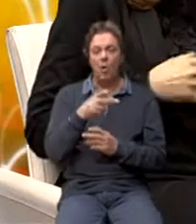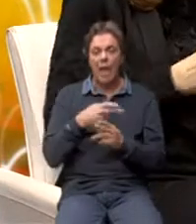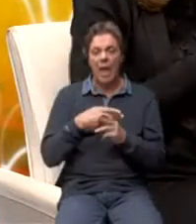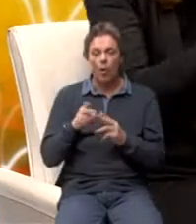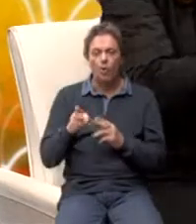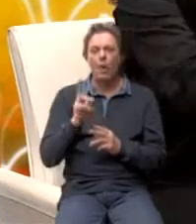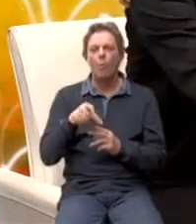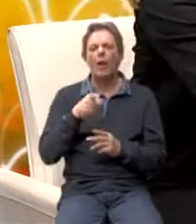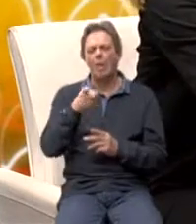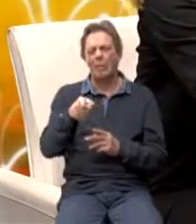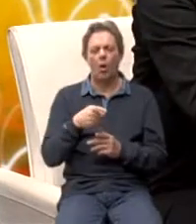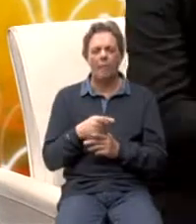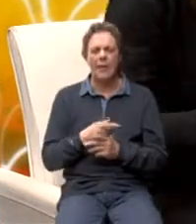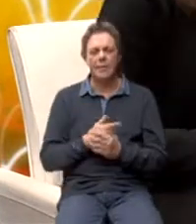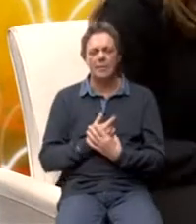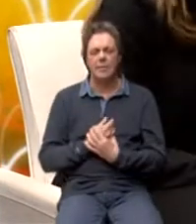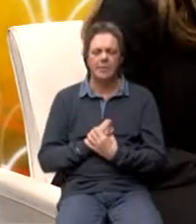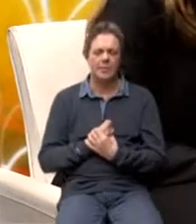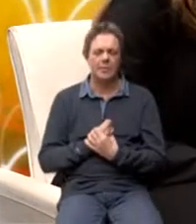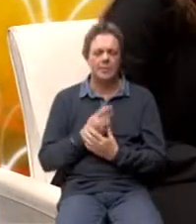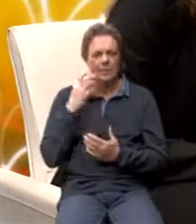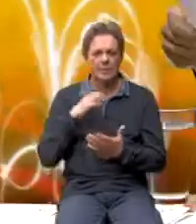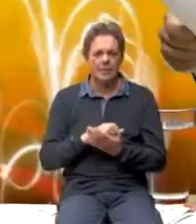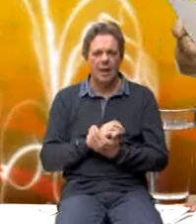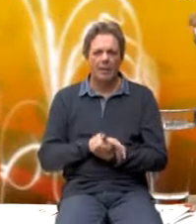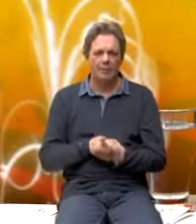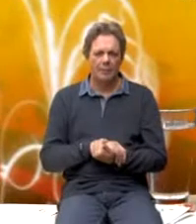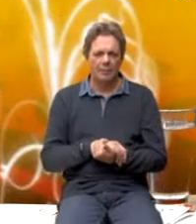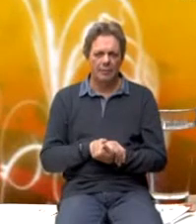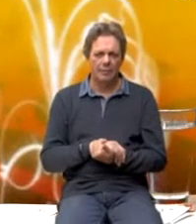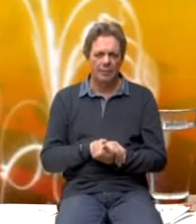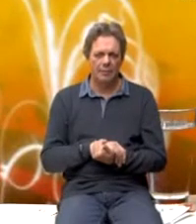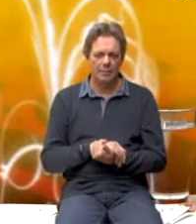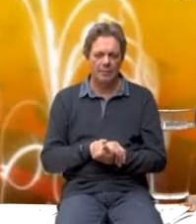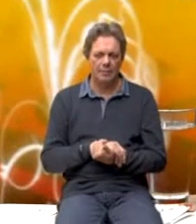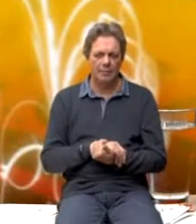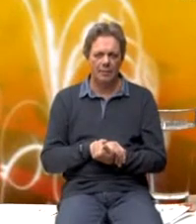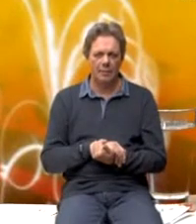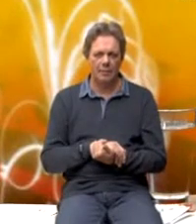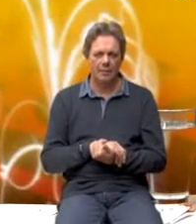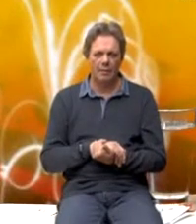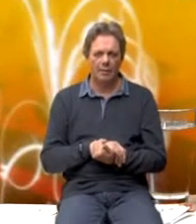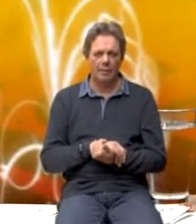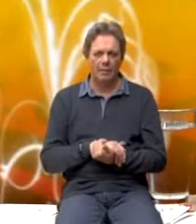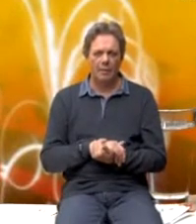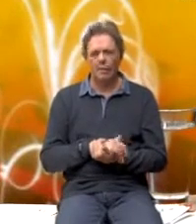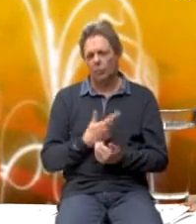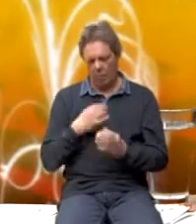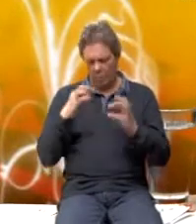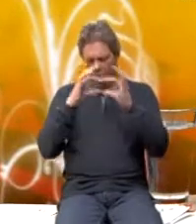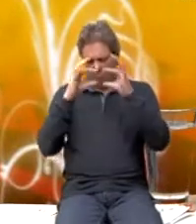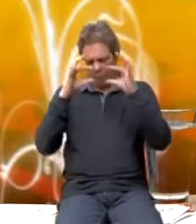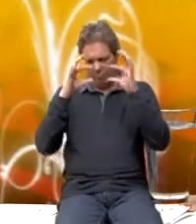nije taj proizvod. Da ću ga opisati jer neće ga vidjeti. Znači, taj ekološki znak, znate i sami, on je fino u jednom